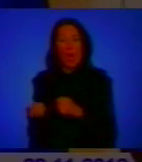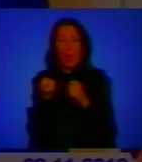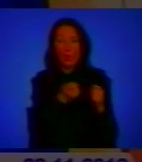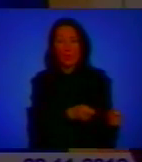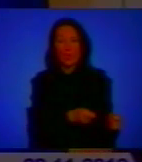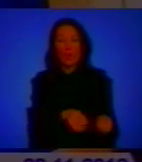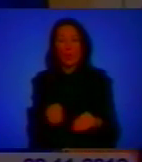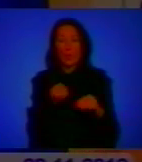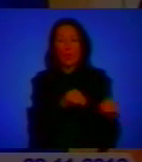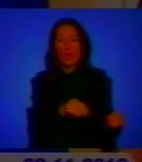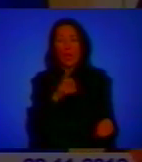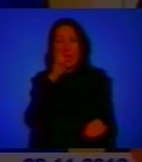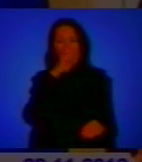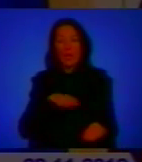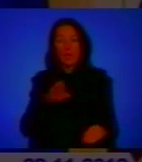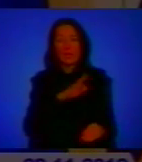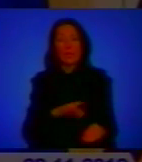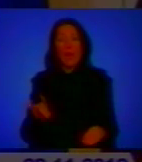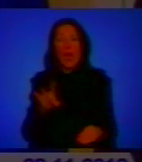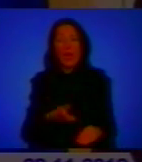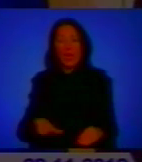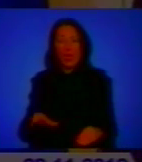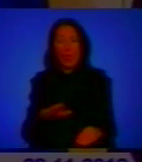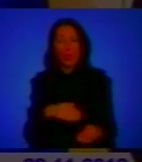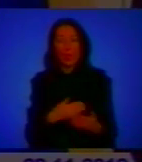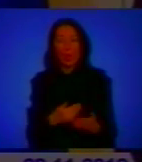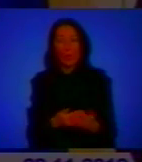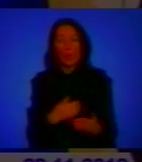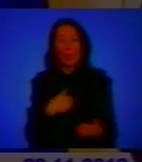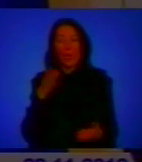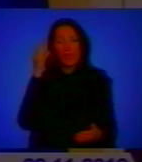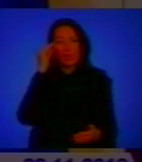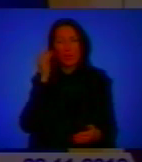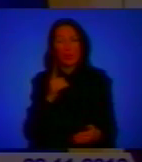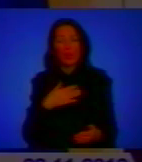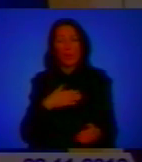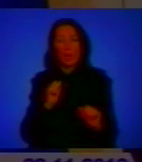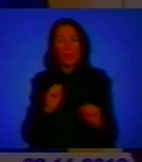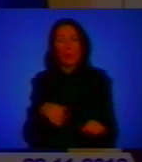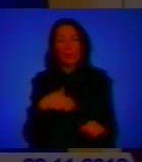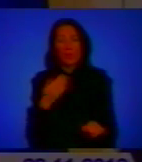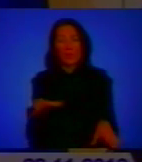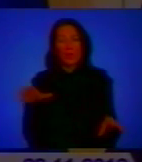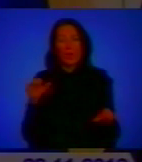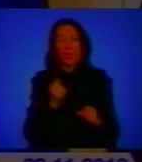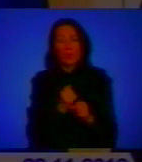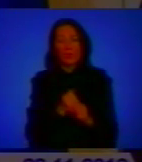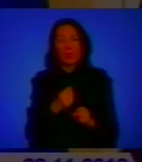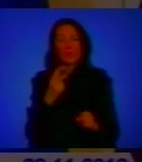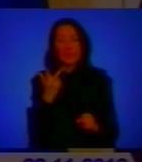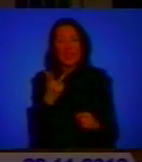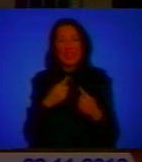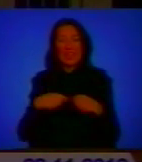постачають країнам регіону, тобто ми вважаємо, що ми можемо з ними працювати і в третіх